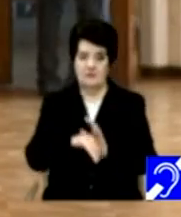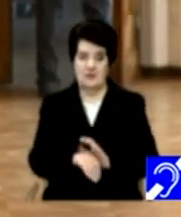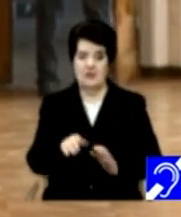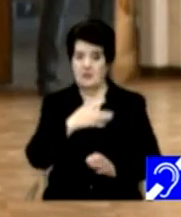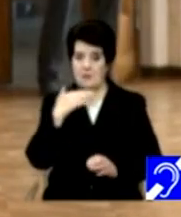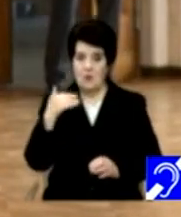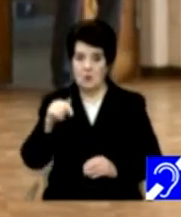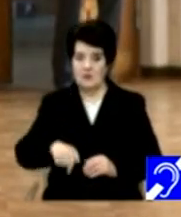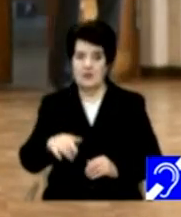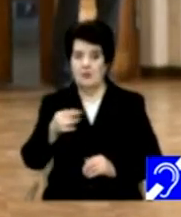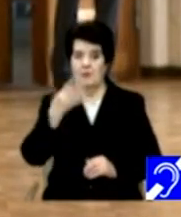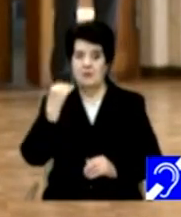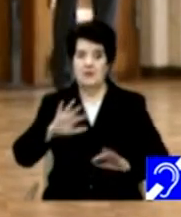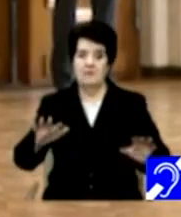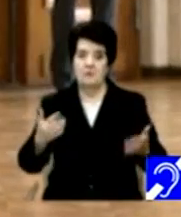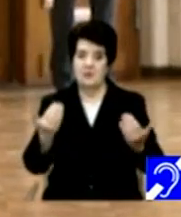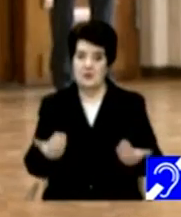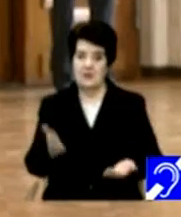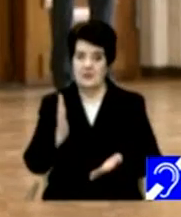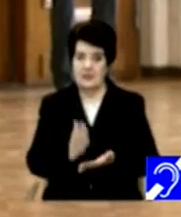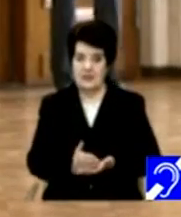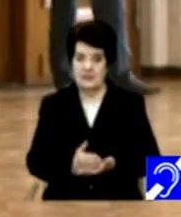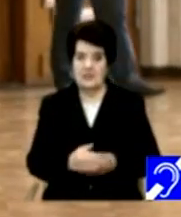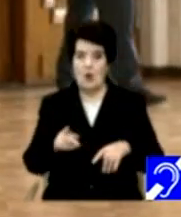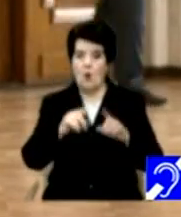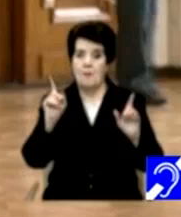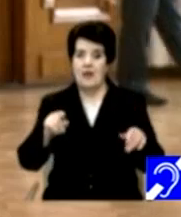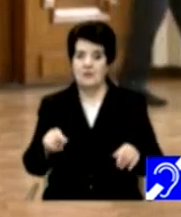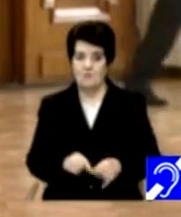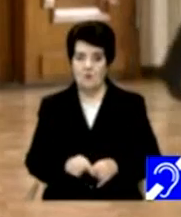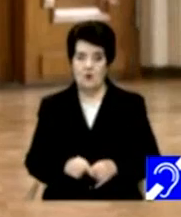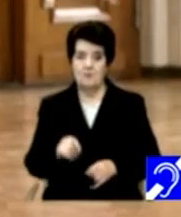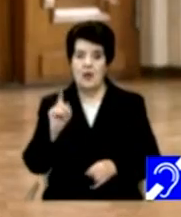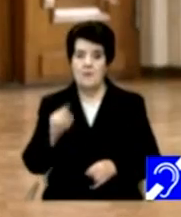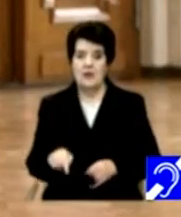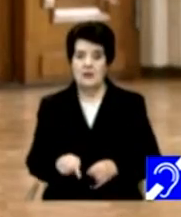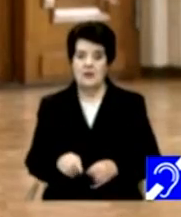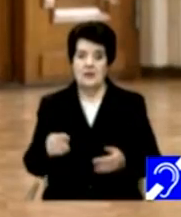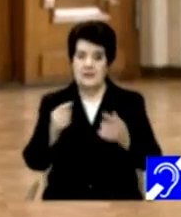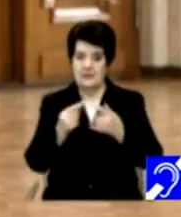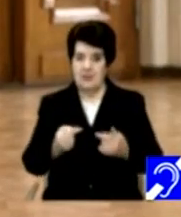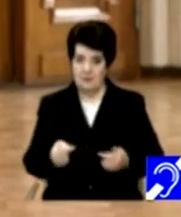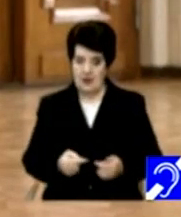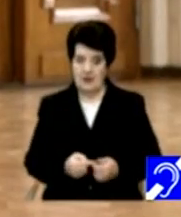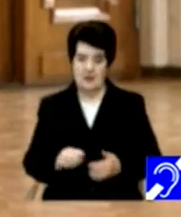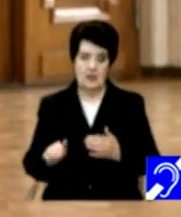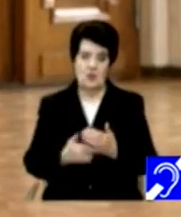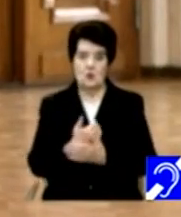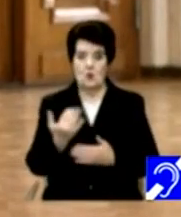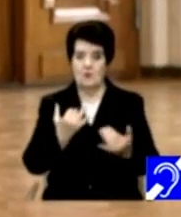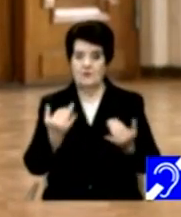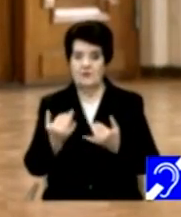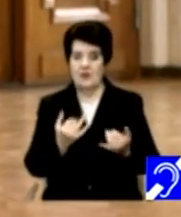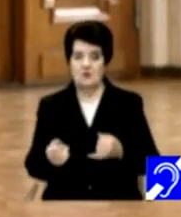Republica Moldova, iar evenimentul de astăzi este o platformă interactivă pentru stabilirea relațiilor noi de colaborare